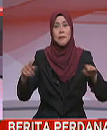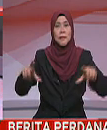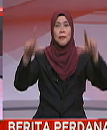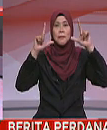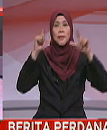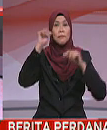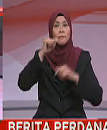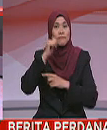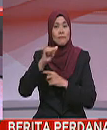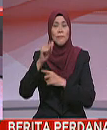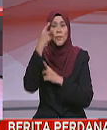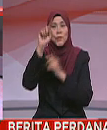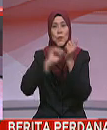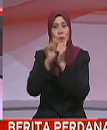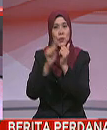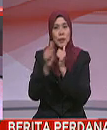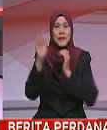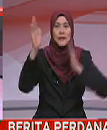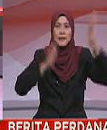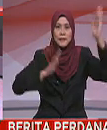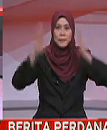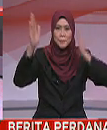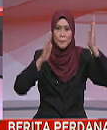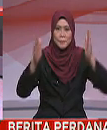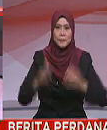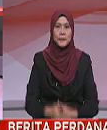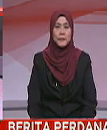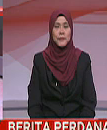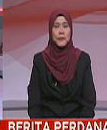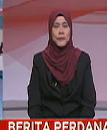memartabatkan golongan tersebut dalam sukan di Malaysia.